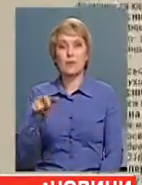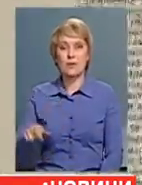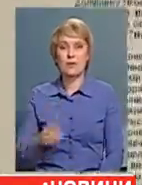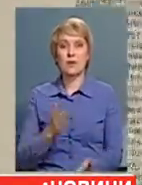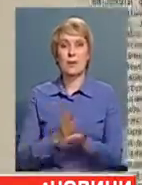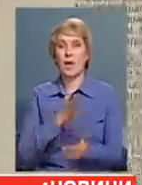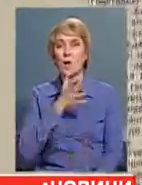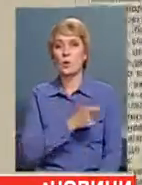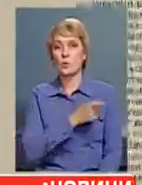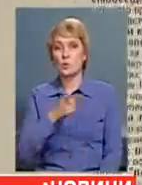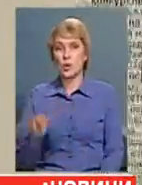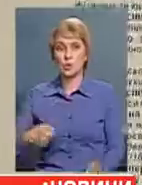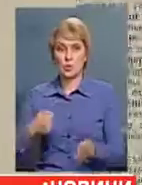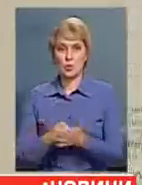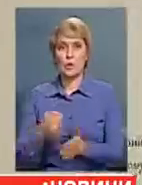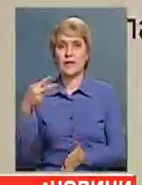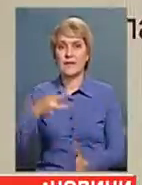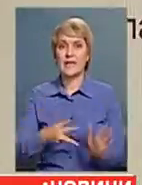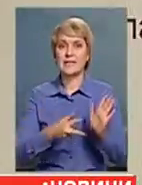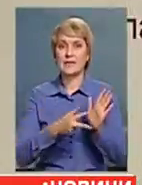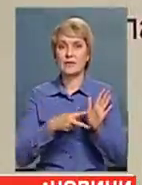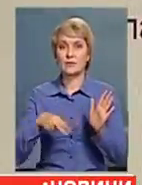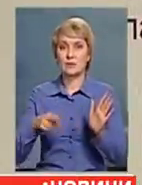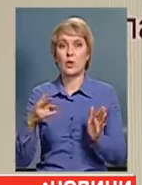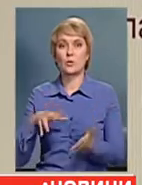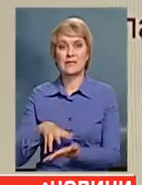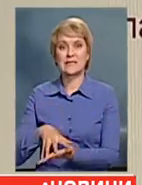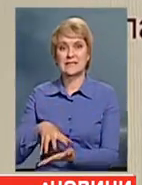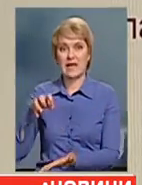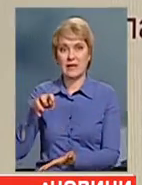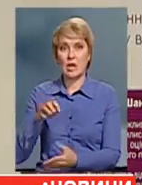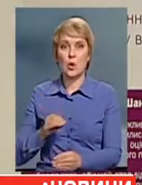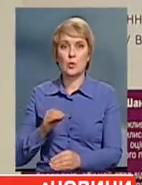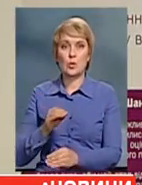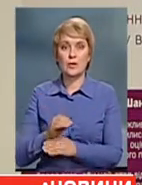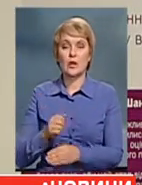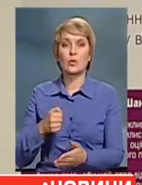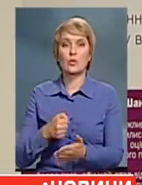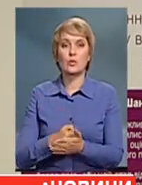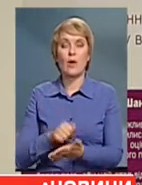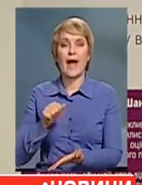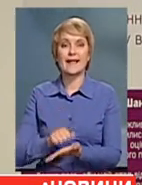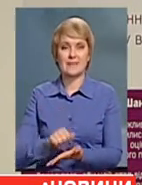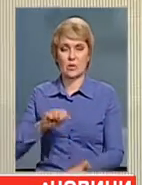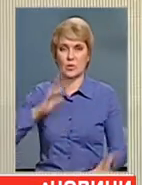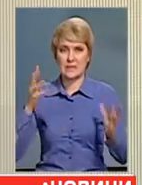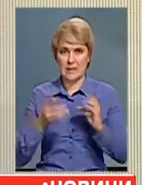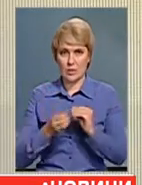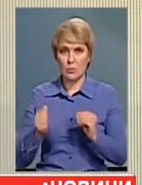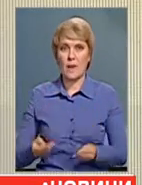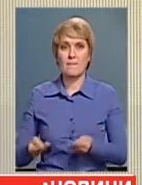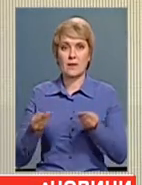часу до 28 липня. Потрібен скан додатку до атестату. Загалом подати можна 15 заяв на